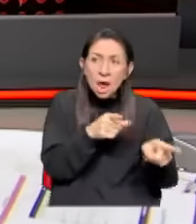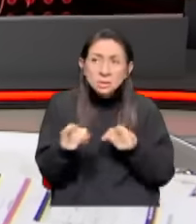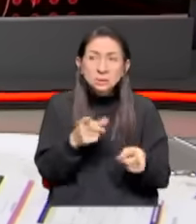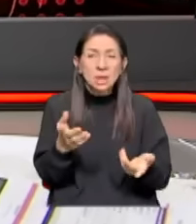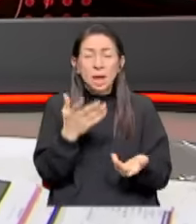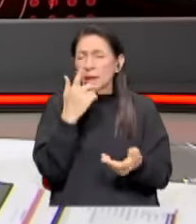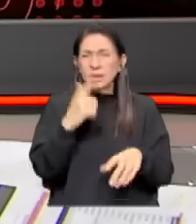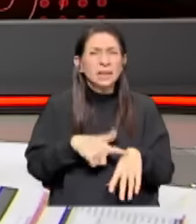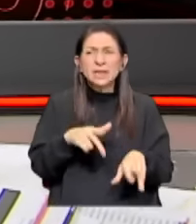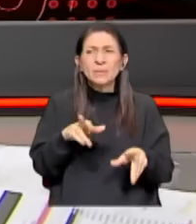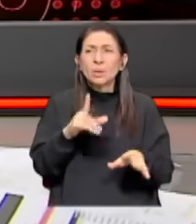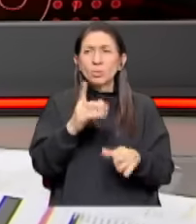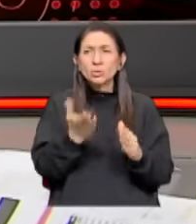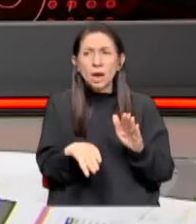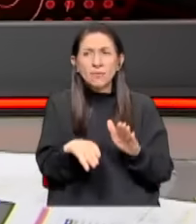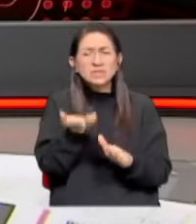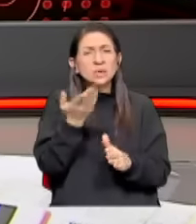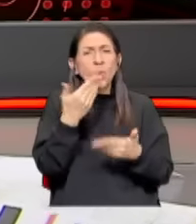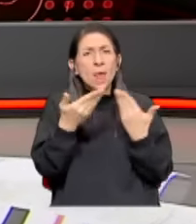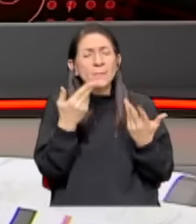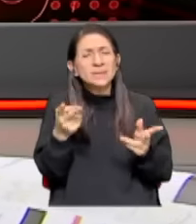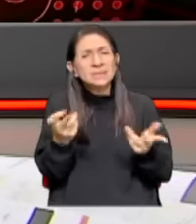İnanılır gibi değil. Daha bunu arttırabiliriz ya.